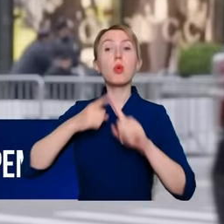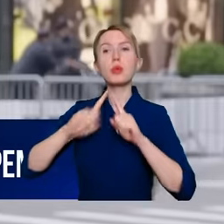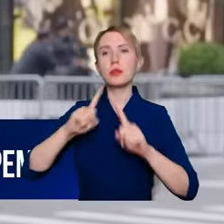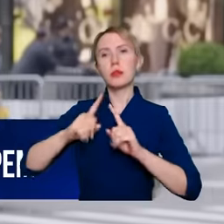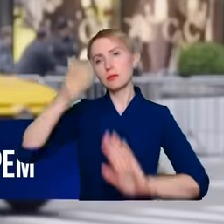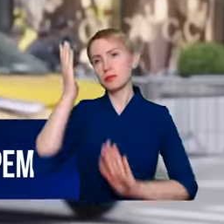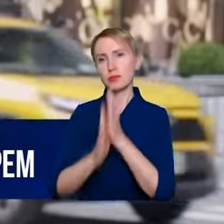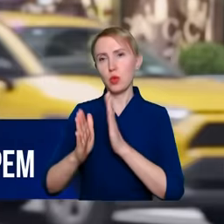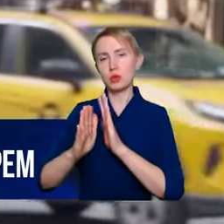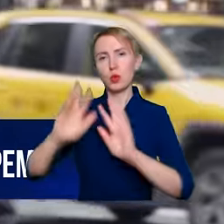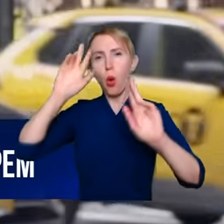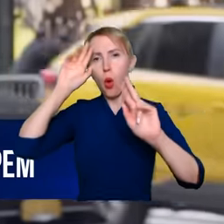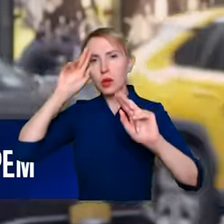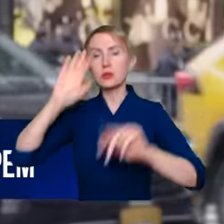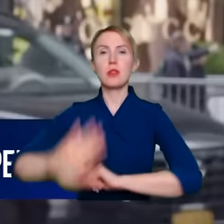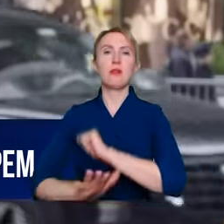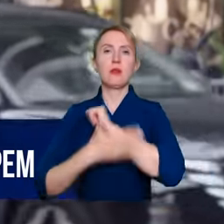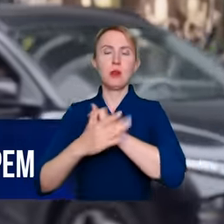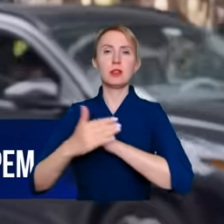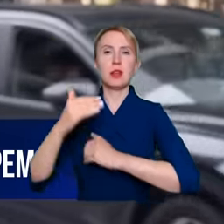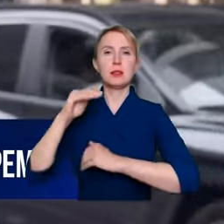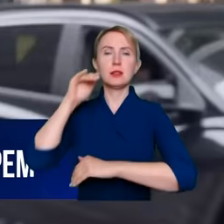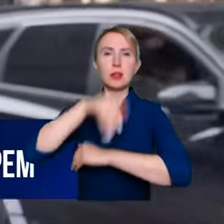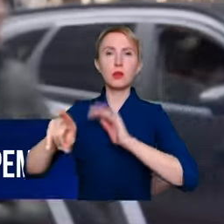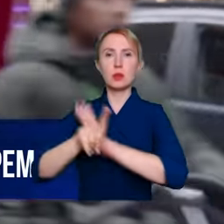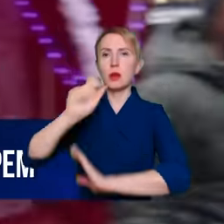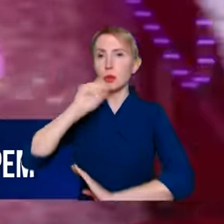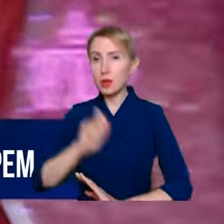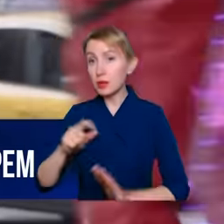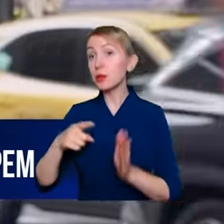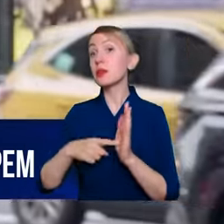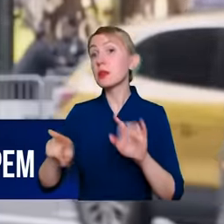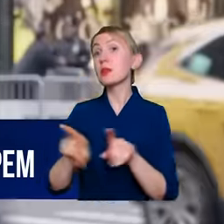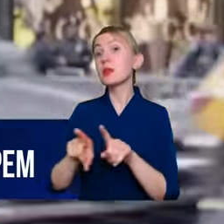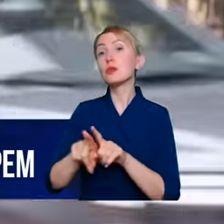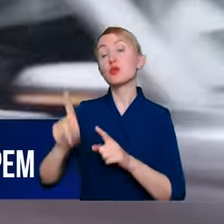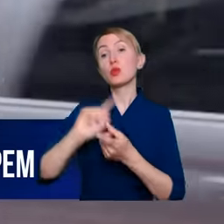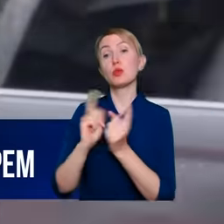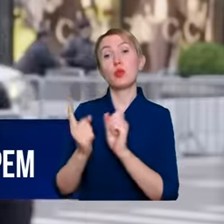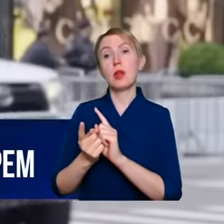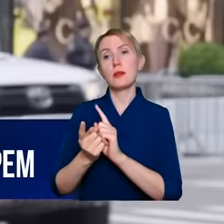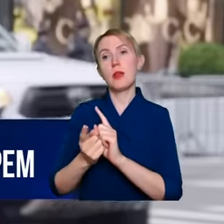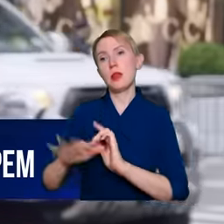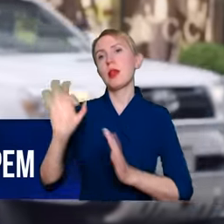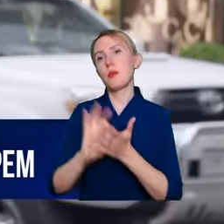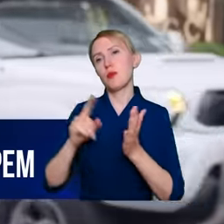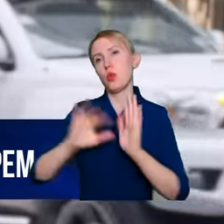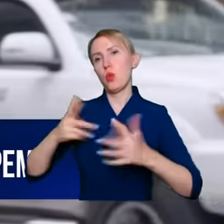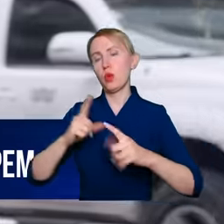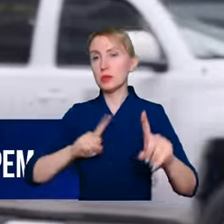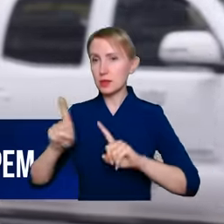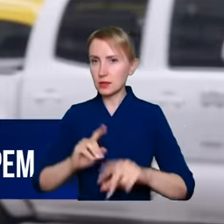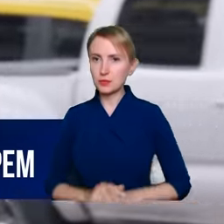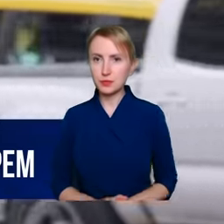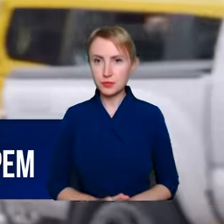jednoznacznie kojarzonym z wsparciem Zachodu dla Ukrainy i w tym sensie to spotkanie ma na pewno takie znaczenie. Oczywiście